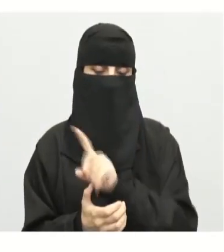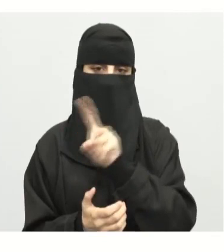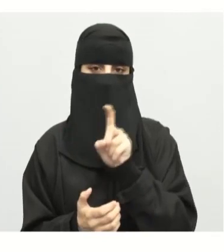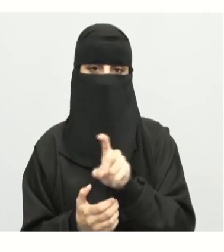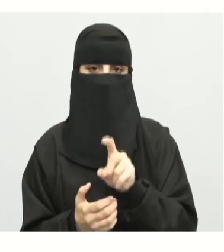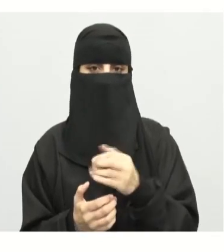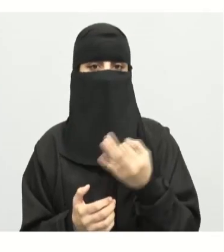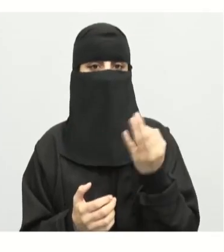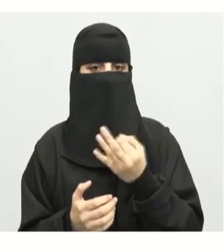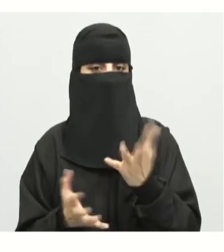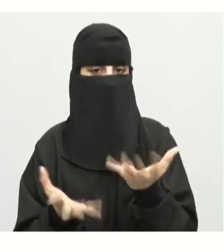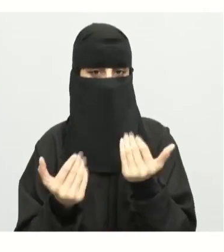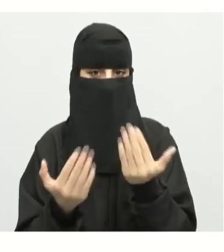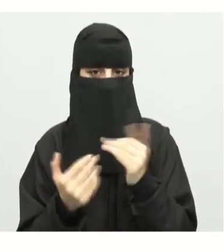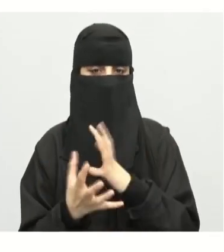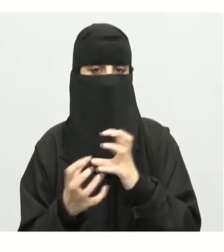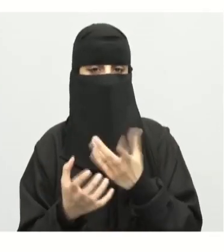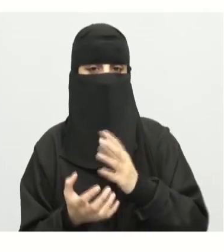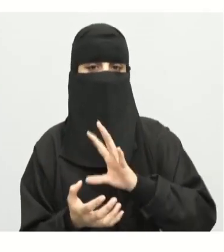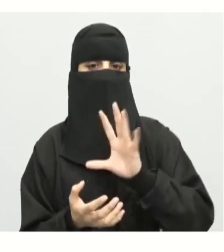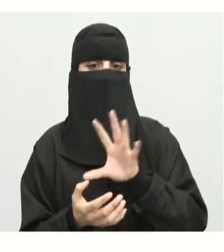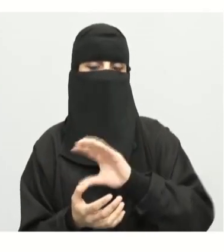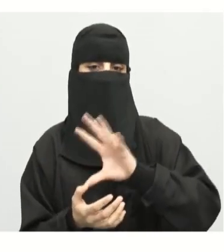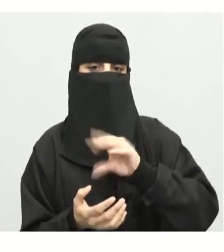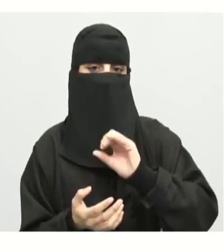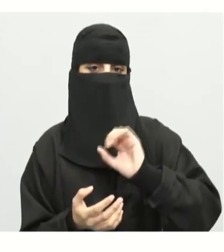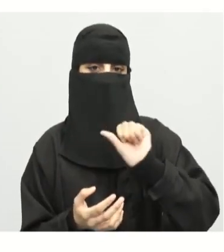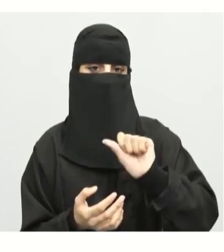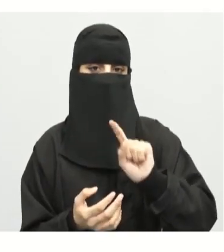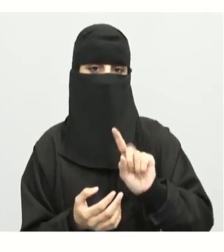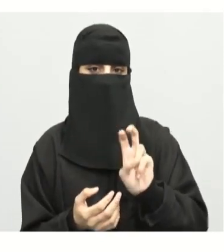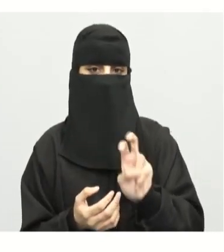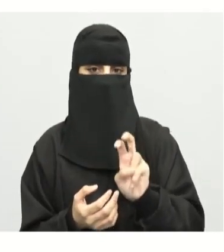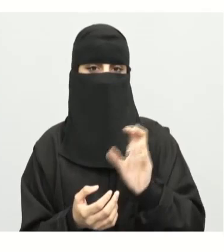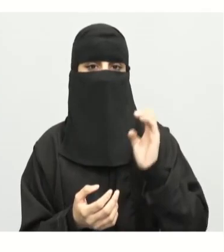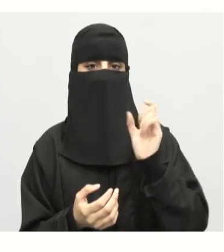تحدثي عن هضبه نجد تحدث عن هضبه نجد